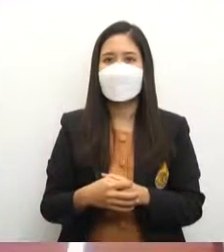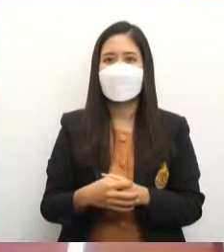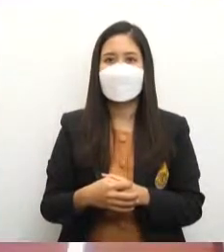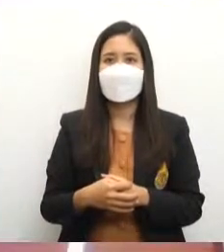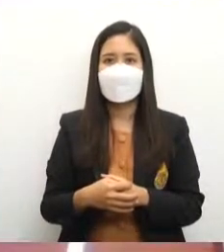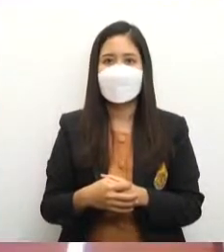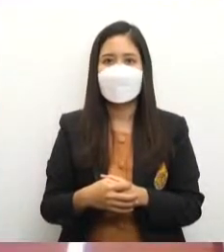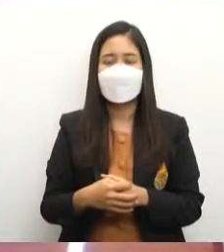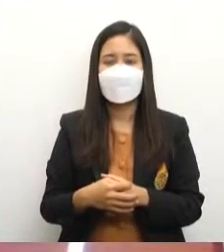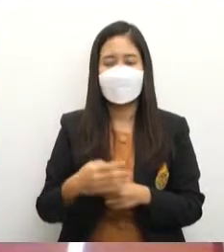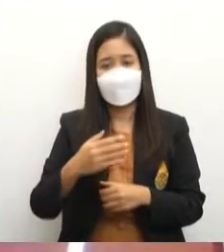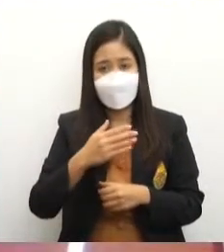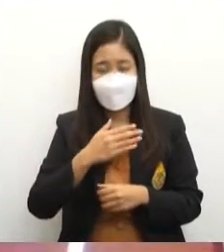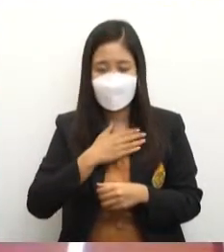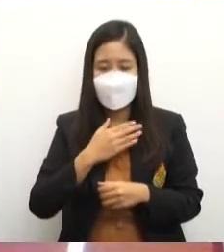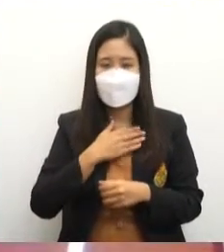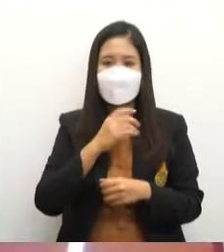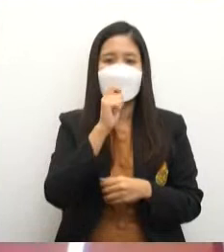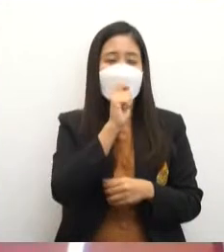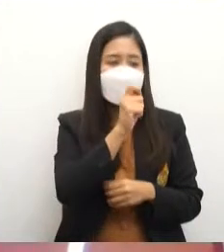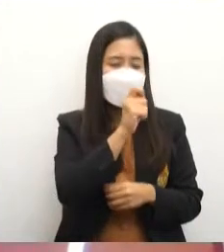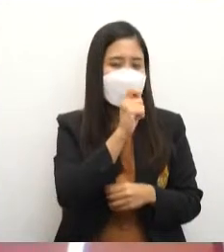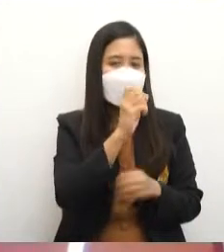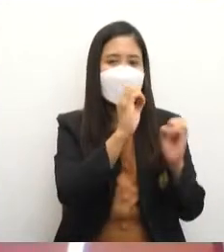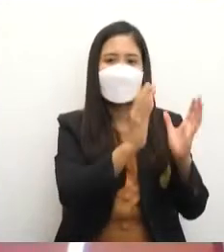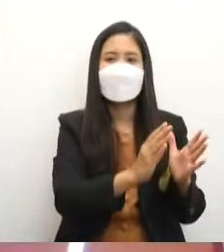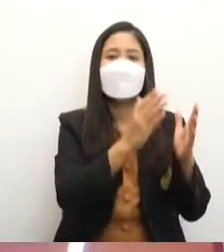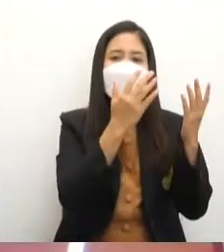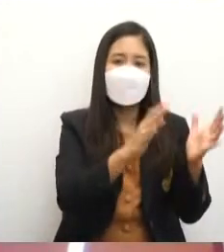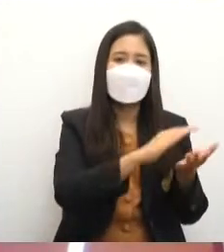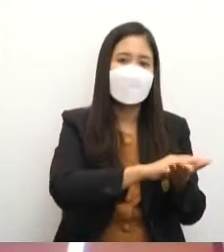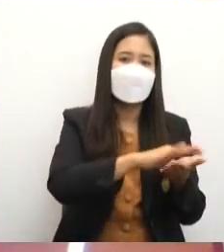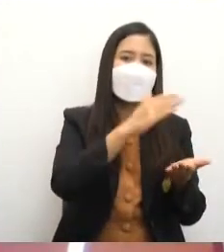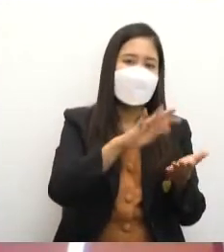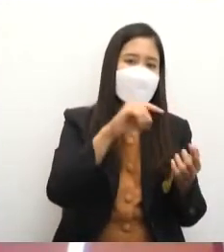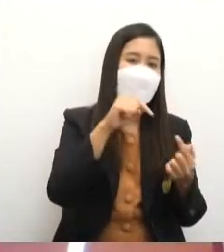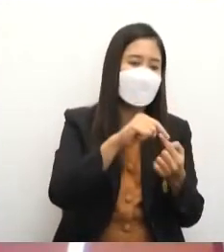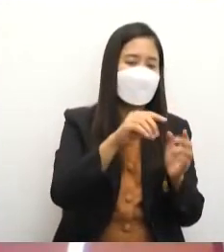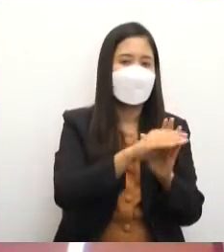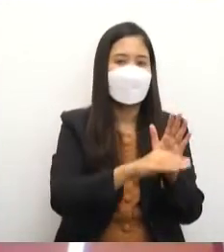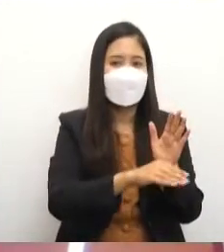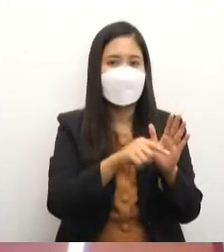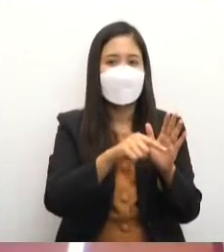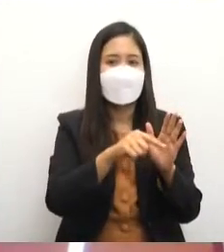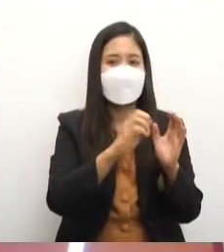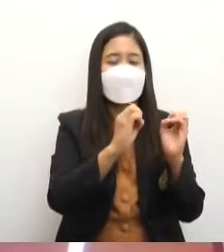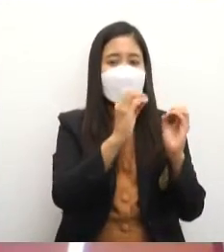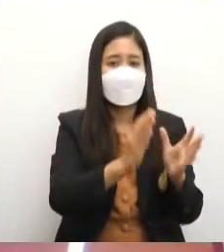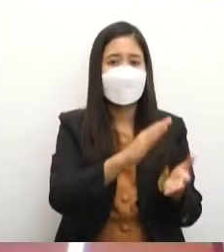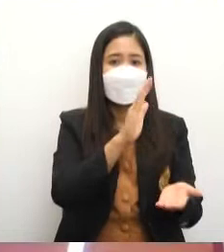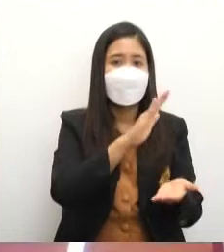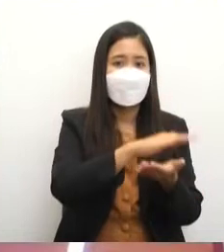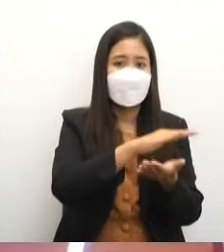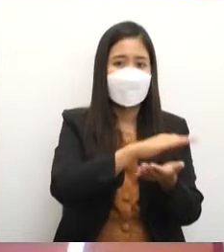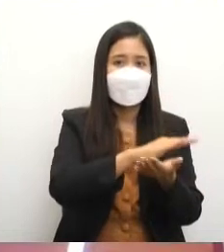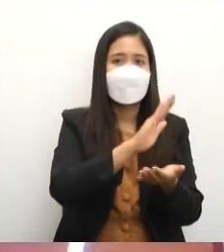หลังจากที่เราได้สัมภาษณ์กับคุณครูแล้วก็พูดคุยกับคุณครูเราจะเห็นสิ่งที่คุณครูได้ดำเนินการในโรงเรียนซึ่งจะส่งผลต่